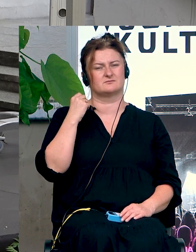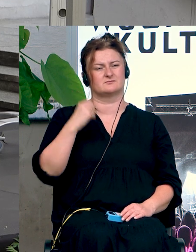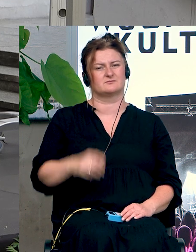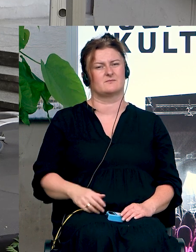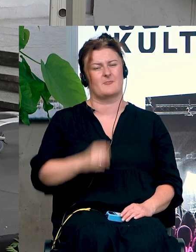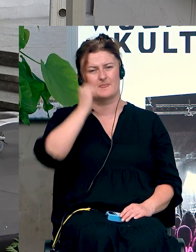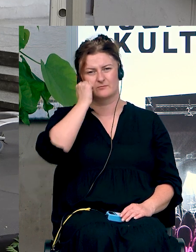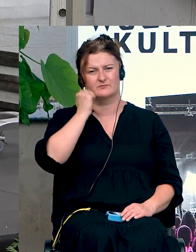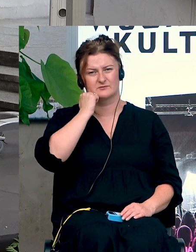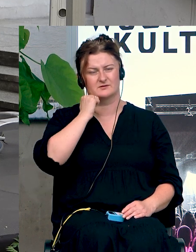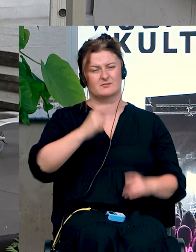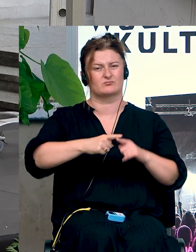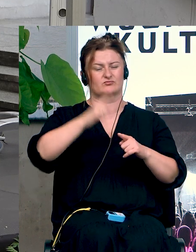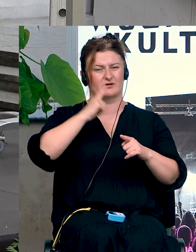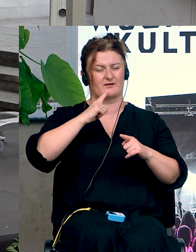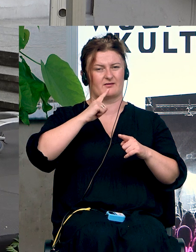w piwnicy przed nalotami,